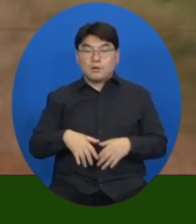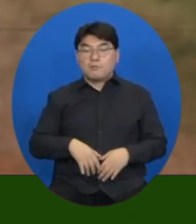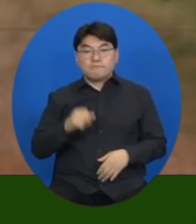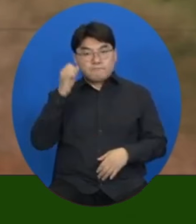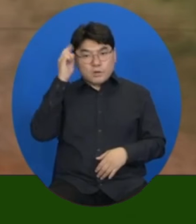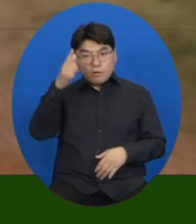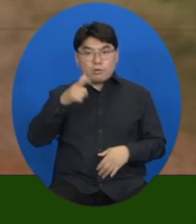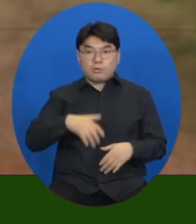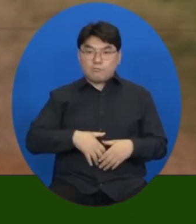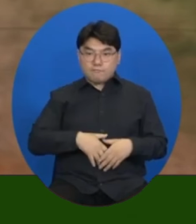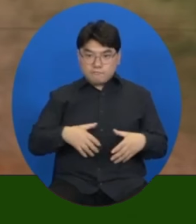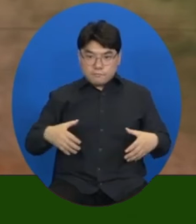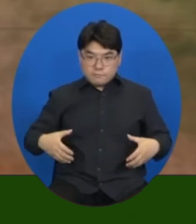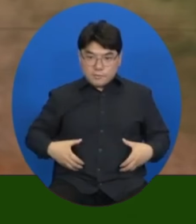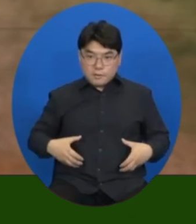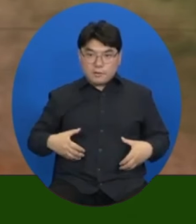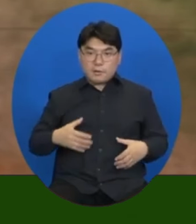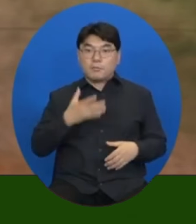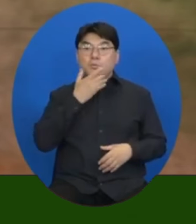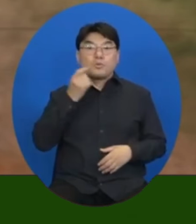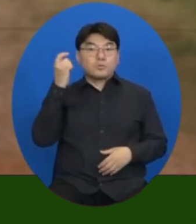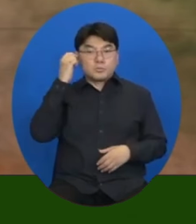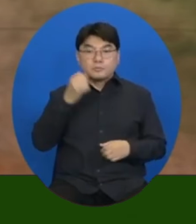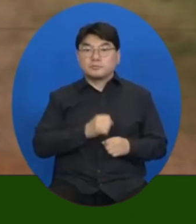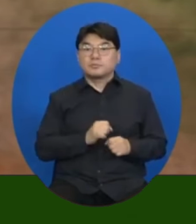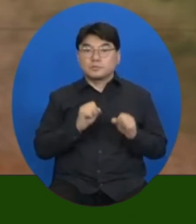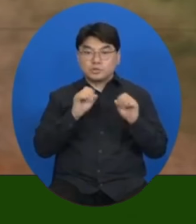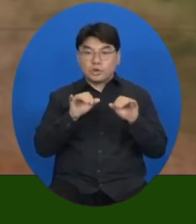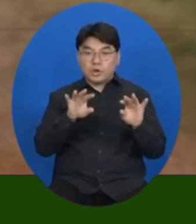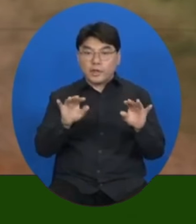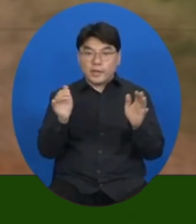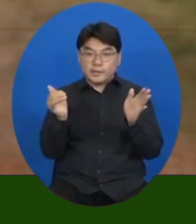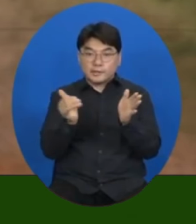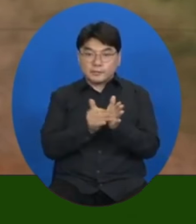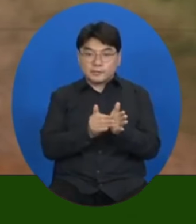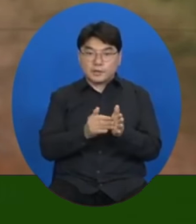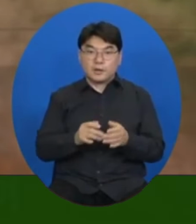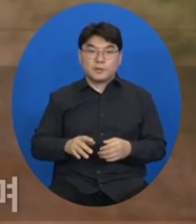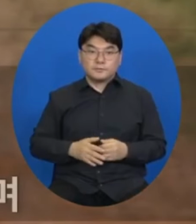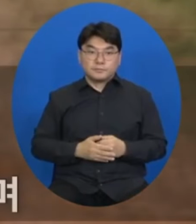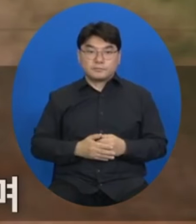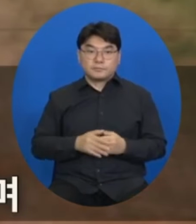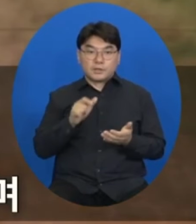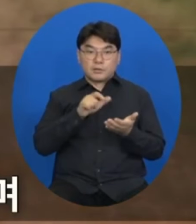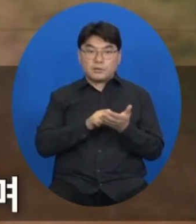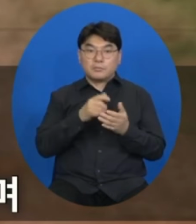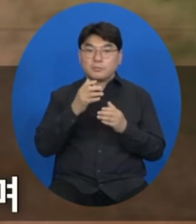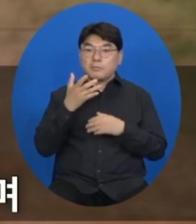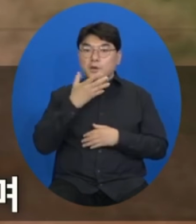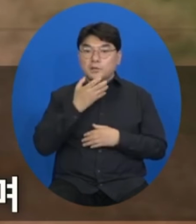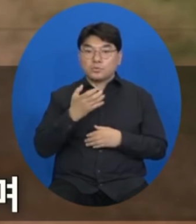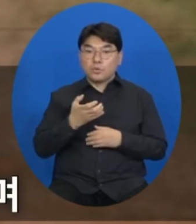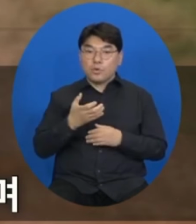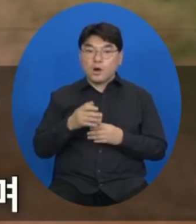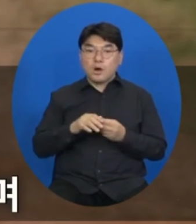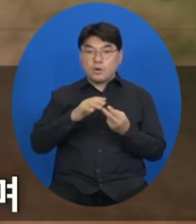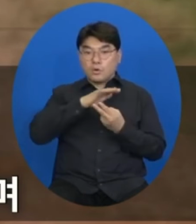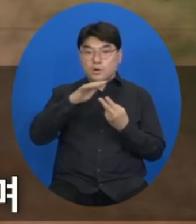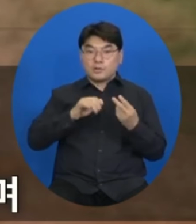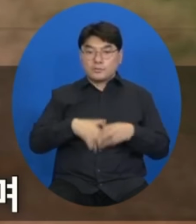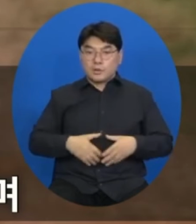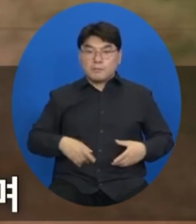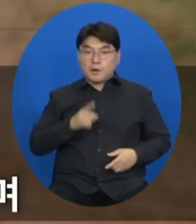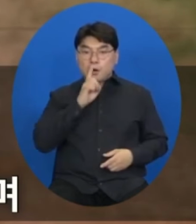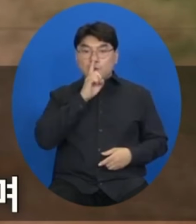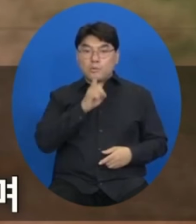담대했다 전하고 있어요 사람들이 깜짝 놀래요 자 어떻게 놀라냐 13절에 그들이 베드로와 요한이 담대하게 말함을 보고 그들을